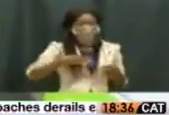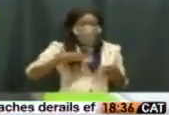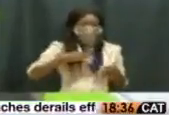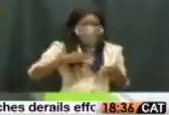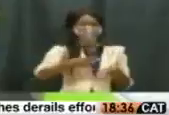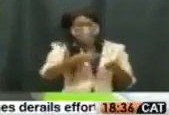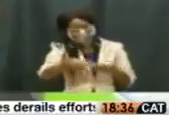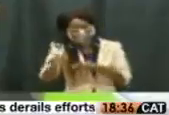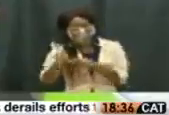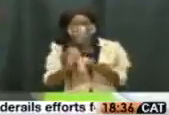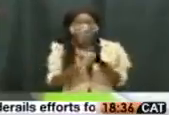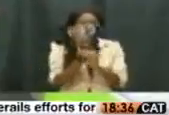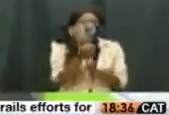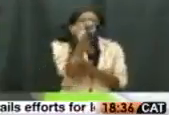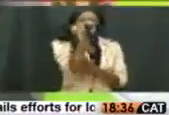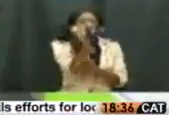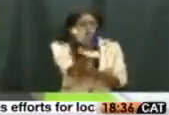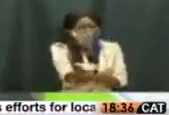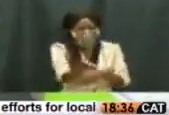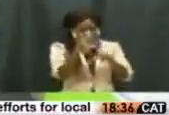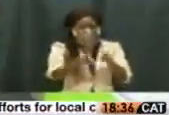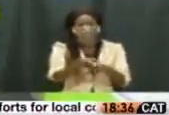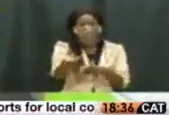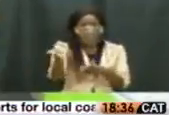yakuti anthu amapangana pachizunzi mati engagement